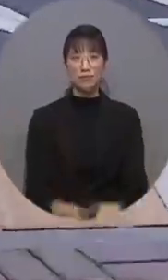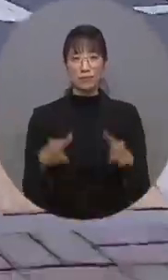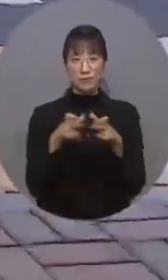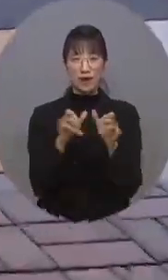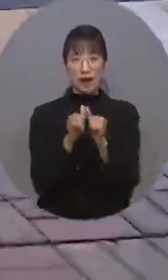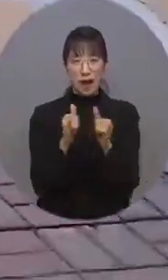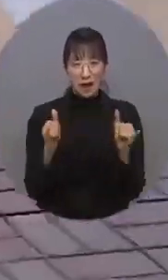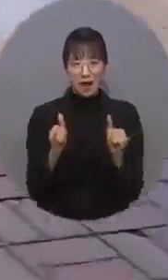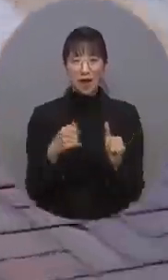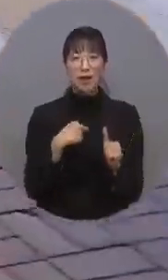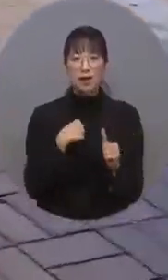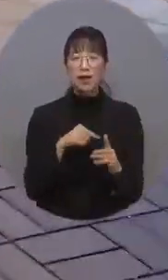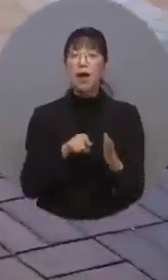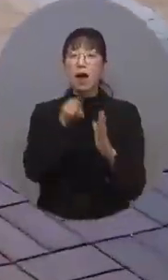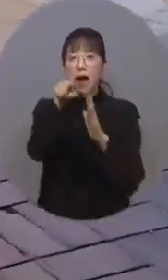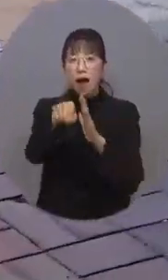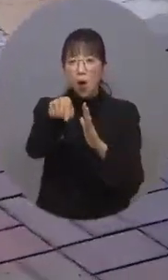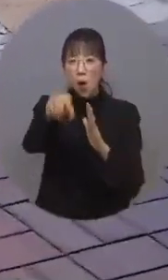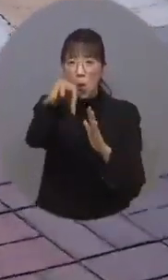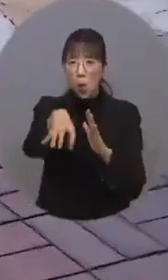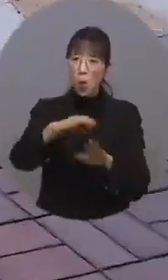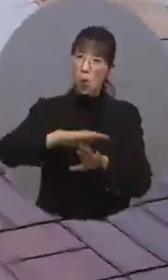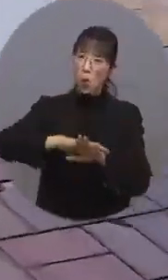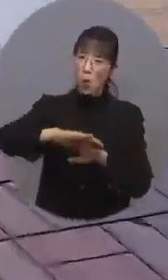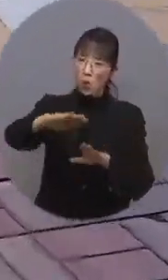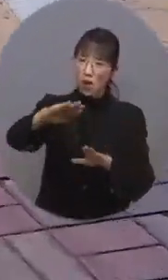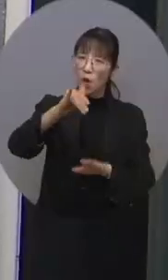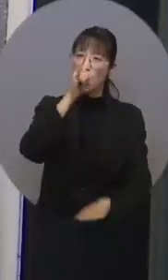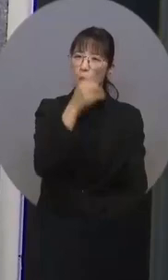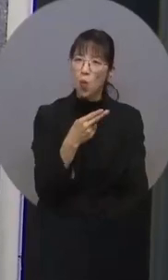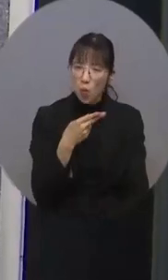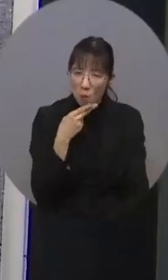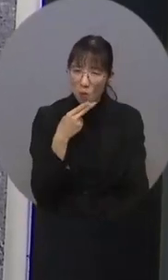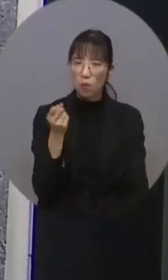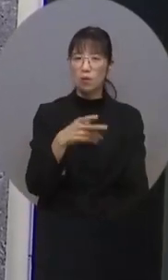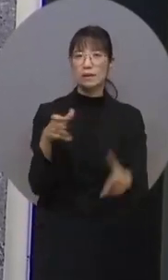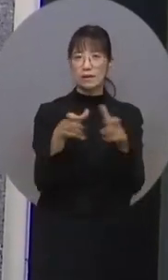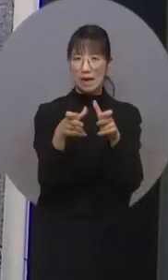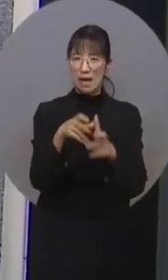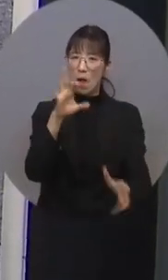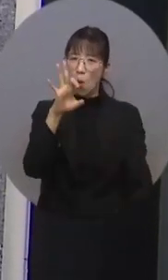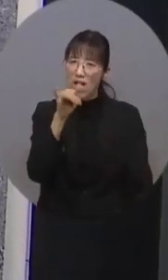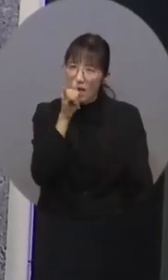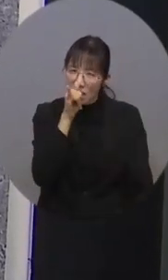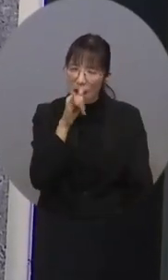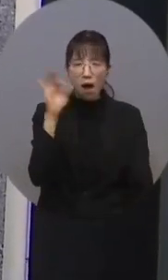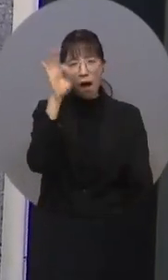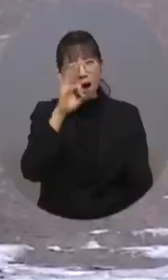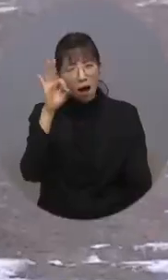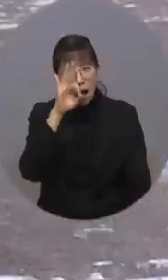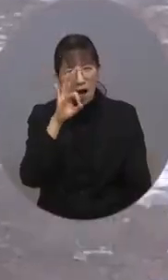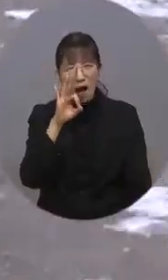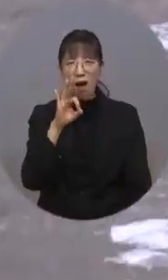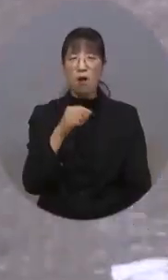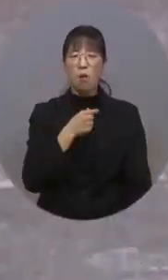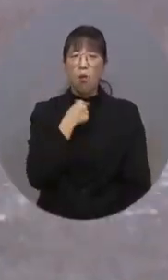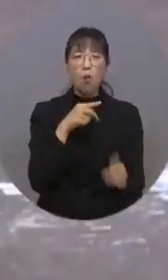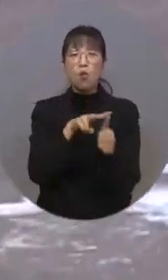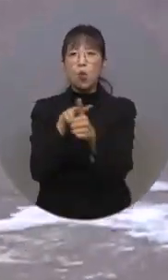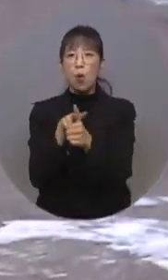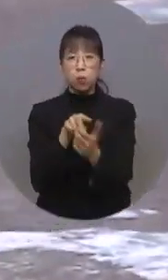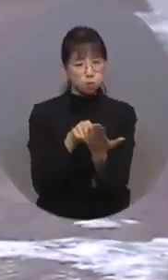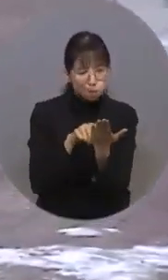장애인의 경우 이동하고자 하는 장소에 경사로가 있는지, 장애인 화장실은 있는지 찾으려고 할 때 원하는 정보가